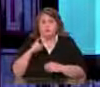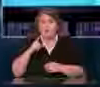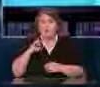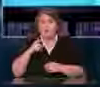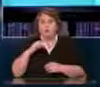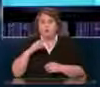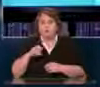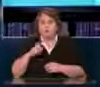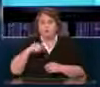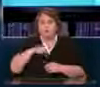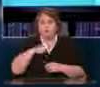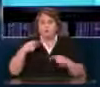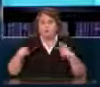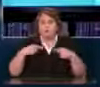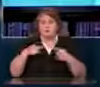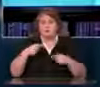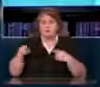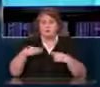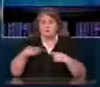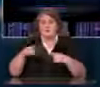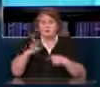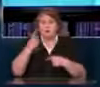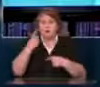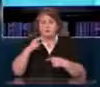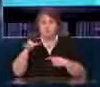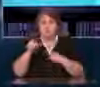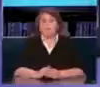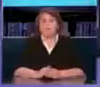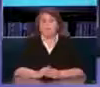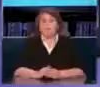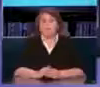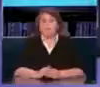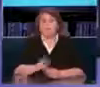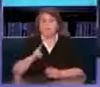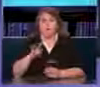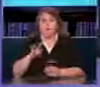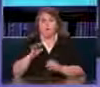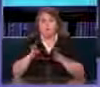организмов, отличающихся друг от друга по одной паре признаков,